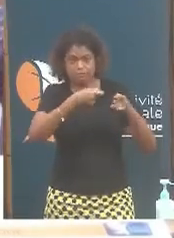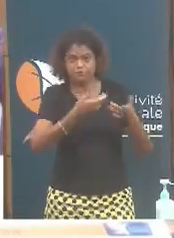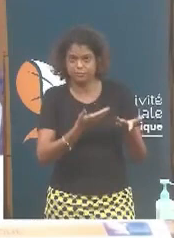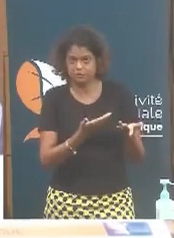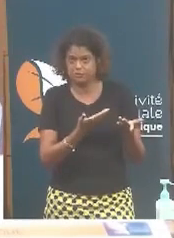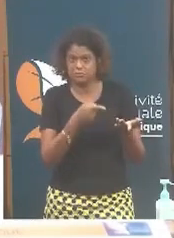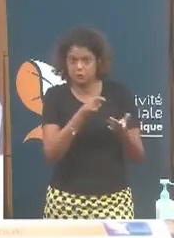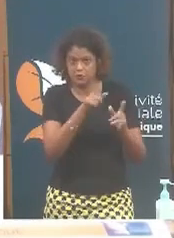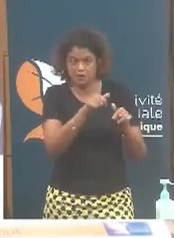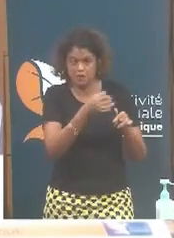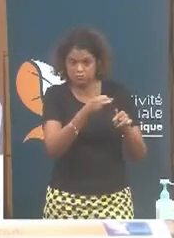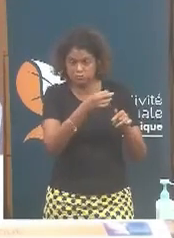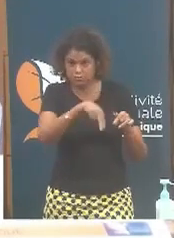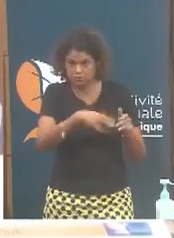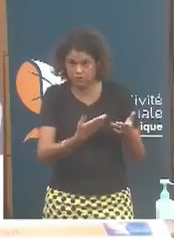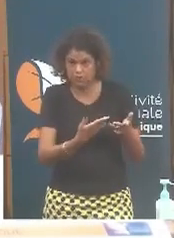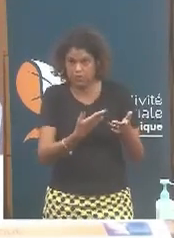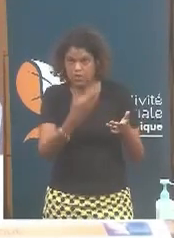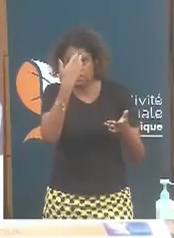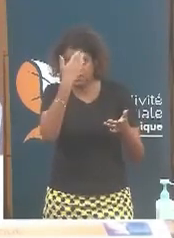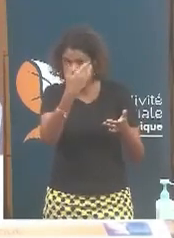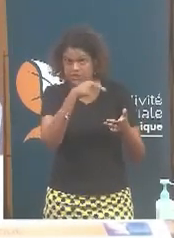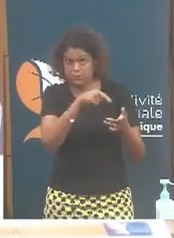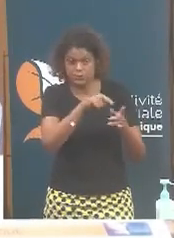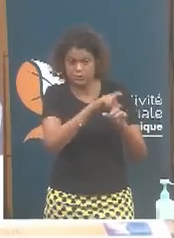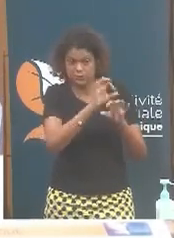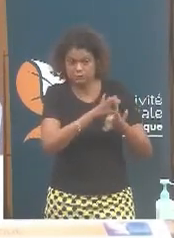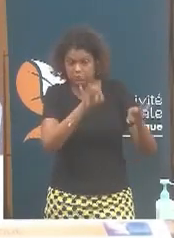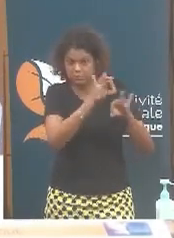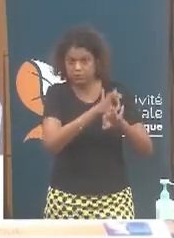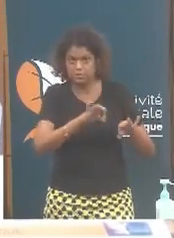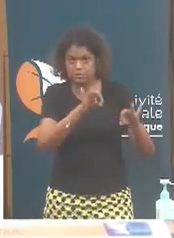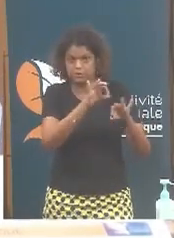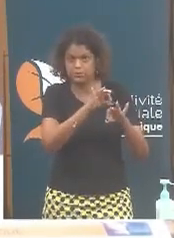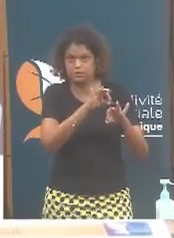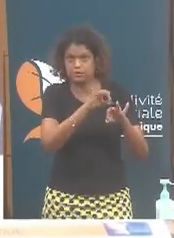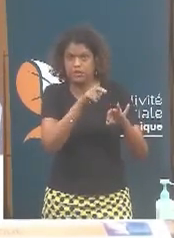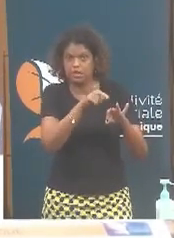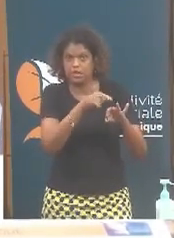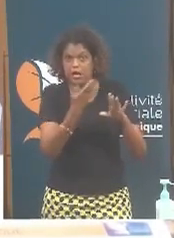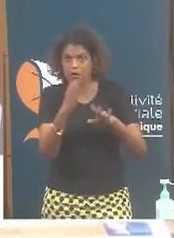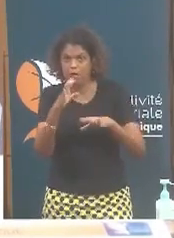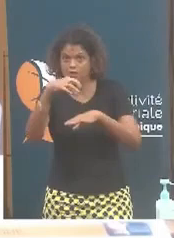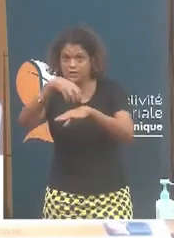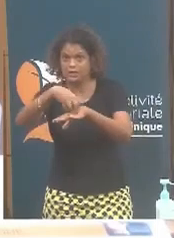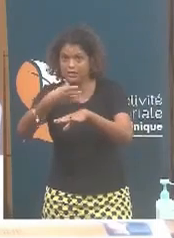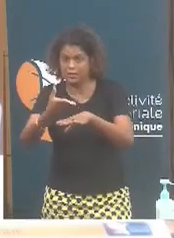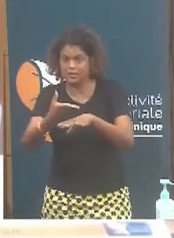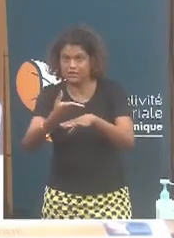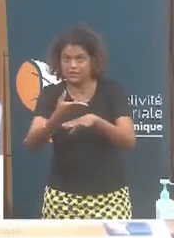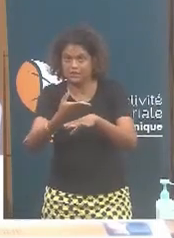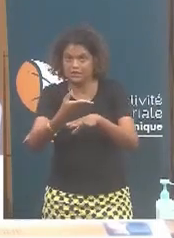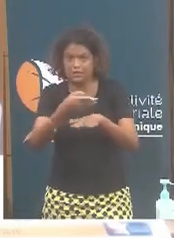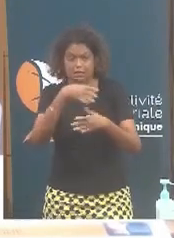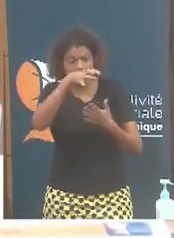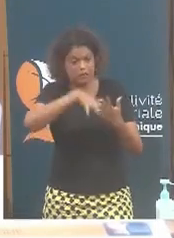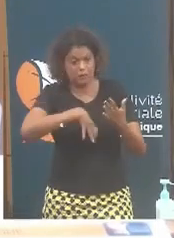toujours? Et s'il n'existe plus, il y existe un autre satellite dont vous ne parlez pas dans votre